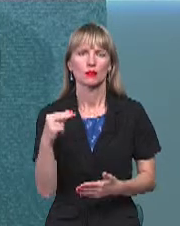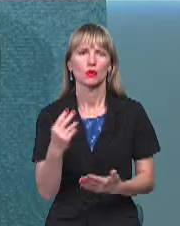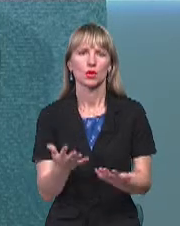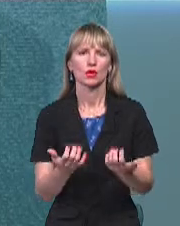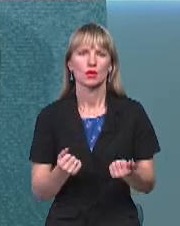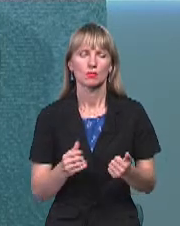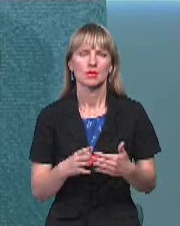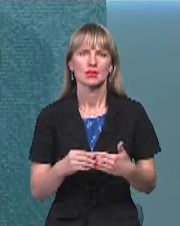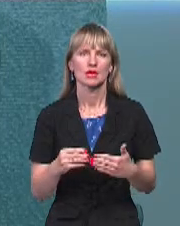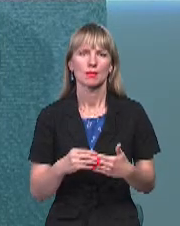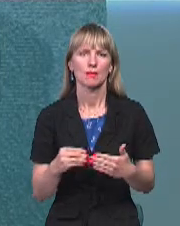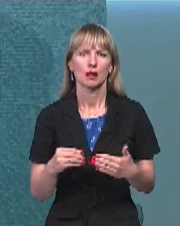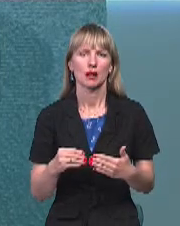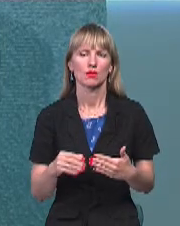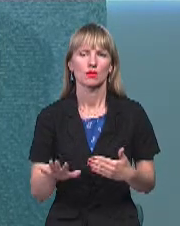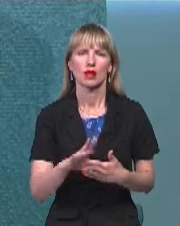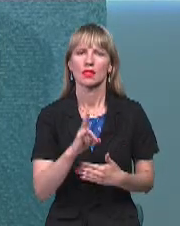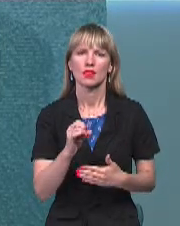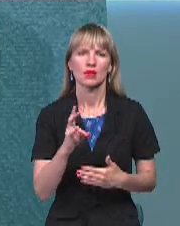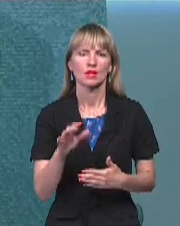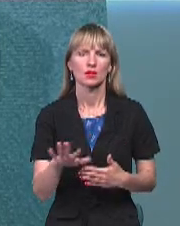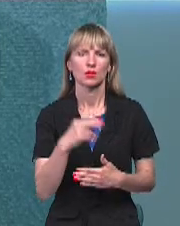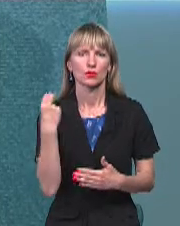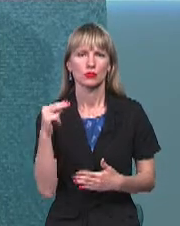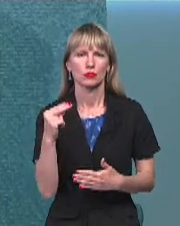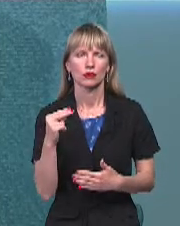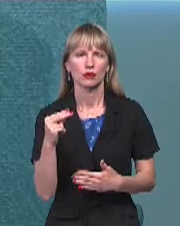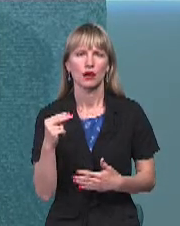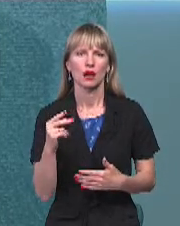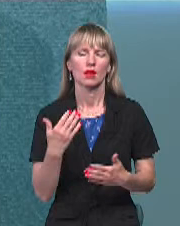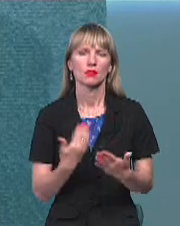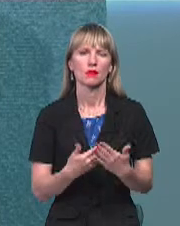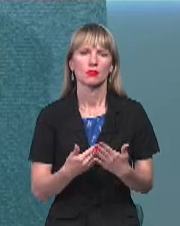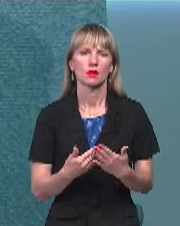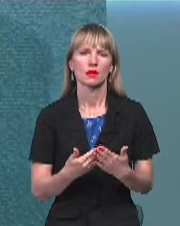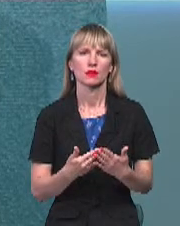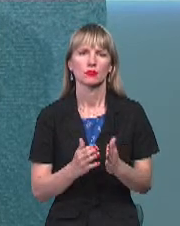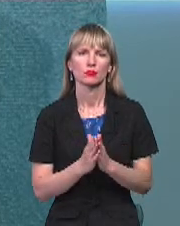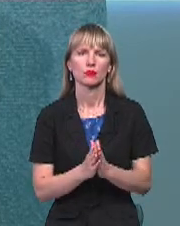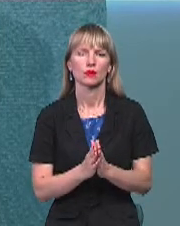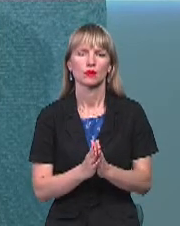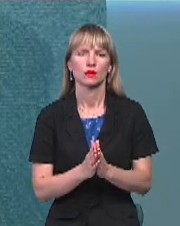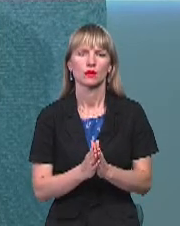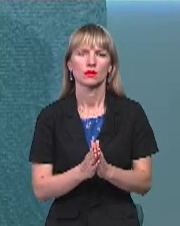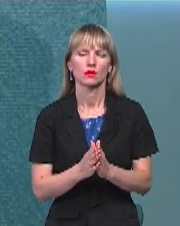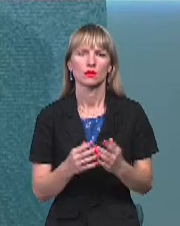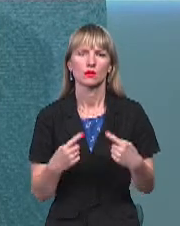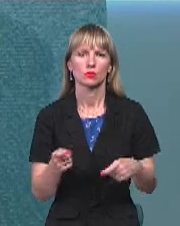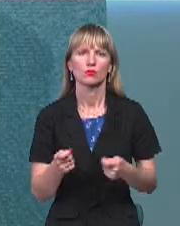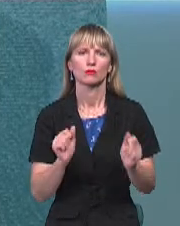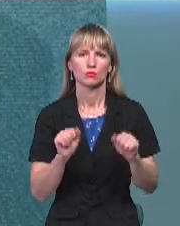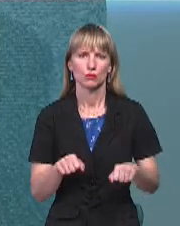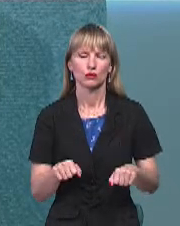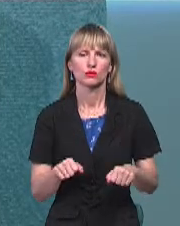отримати ділянку не на території міста, а, наприклад, там, в Запорізькому районі, Вільнянському, прохання якесь до да, районних адміністрацій? Звичайно,